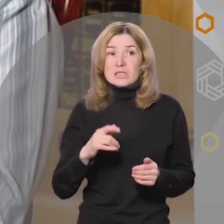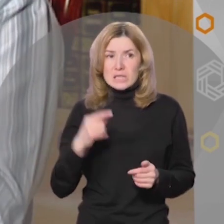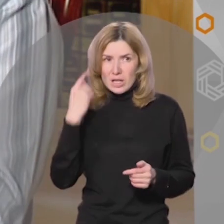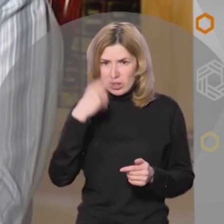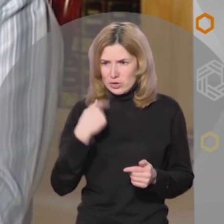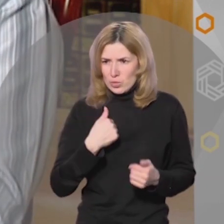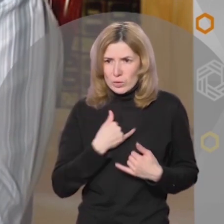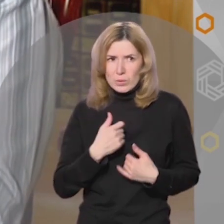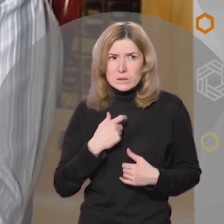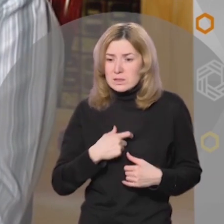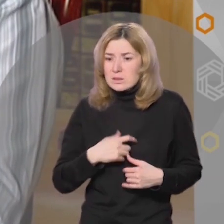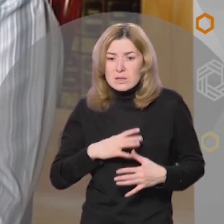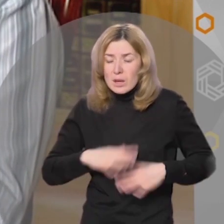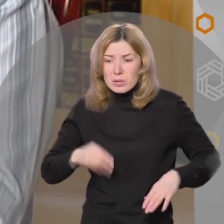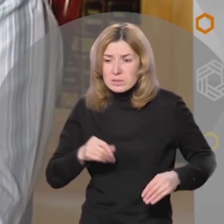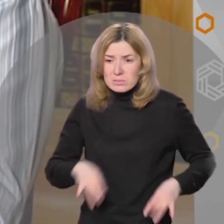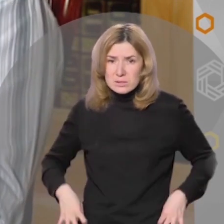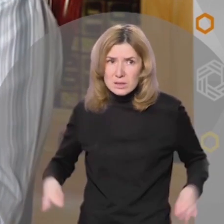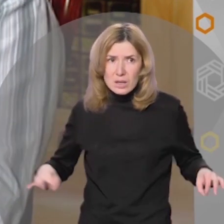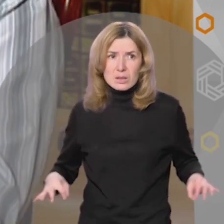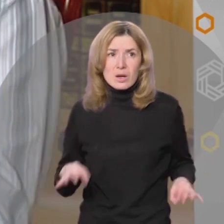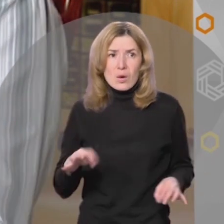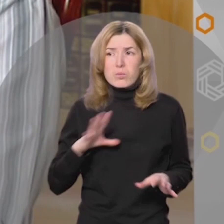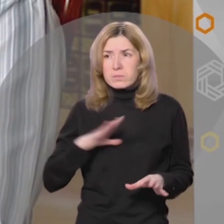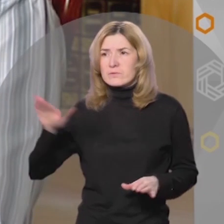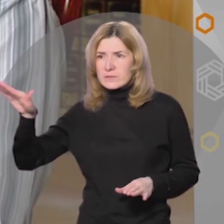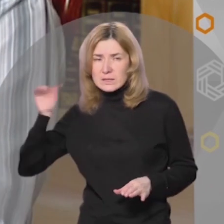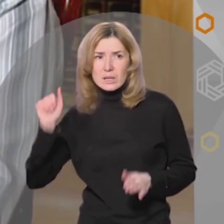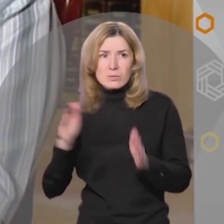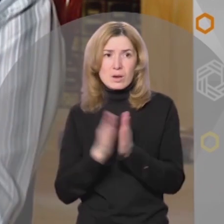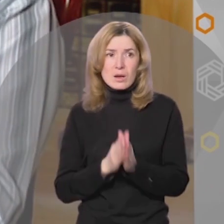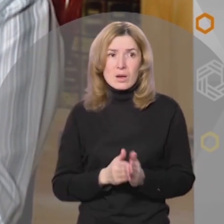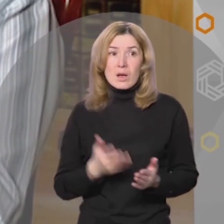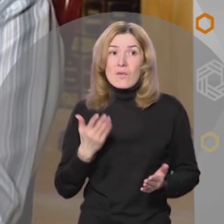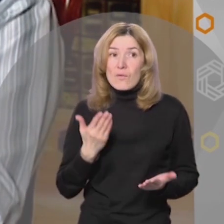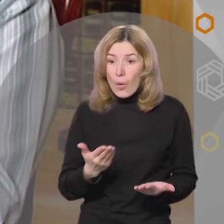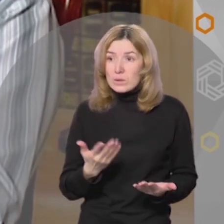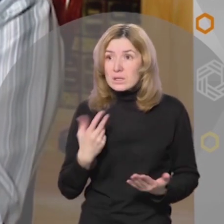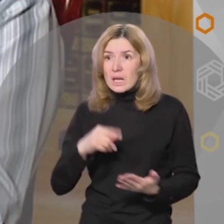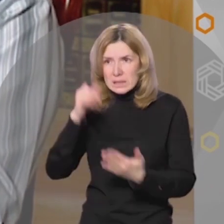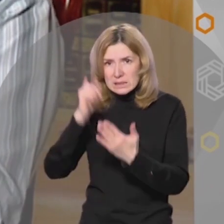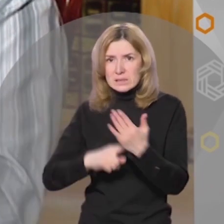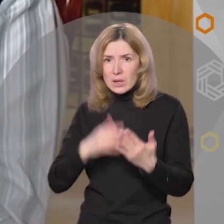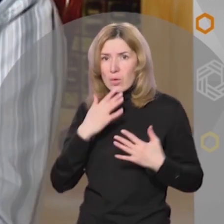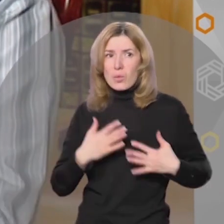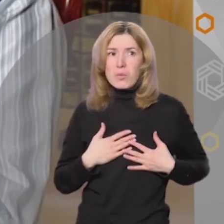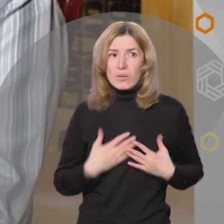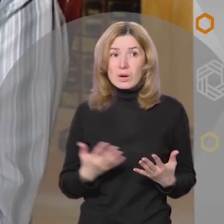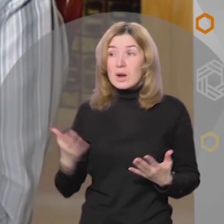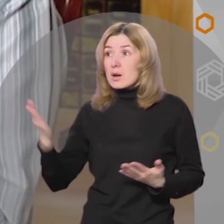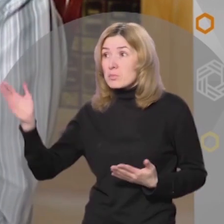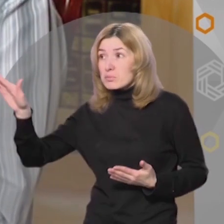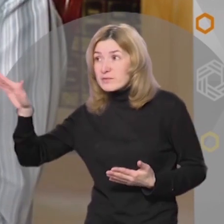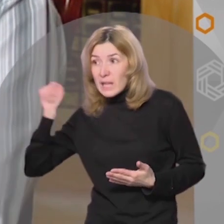лично у него самого не было денег, брал взаймы. Вот где истинная любовь, ребятушки.